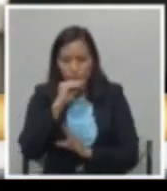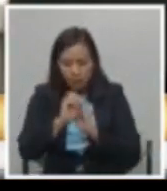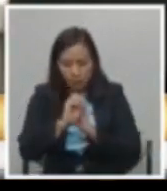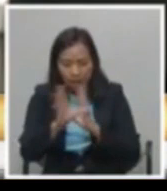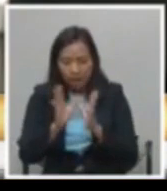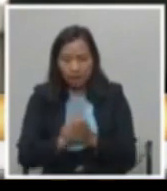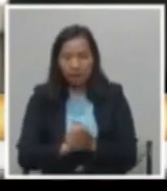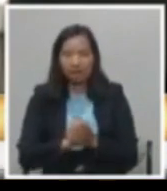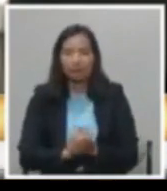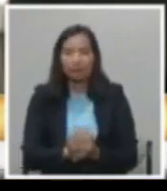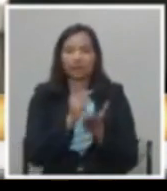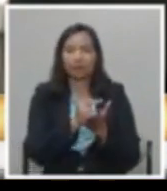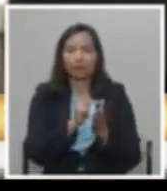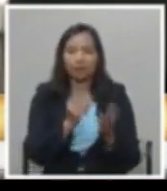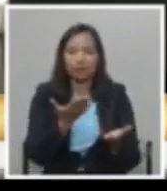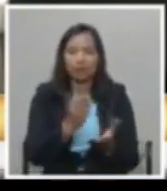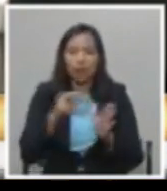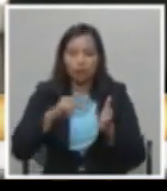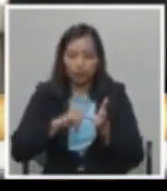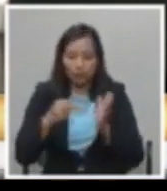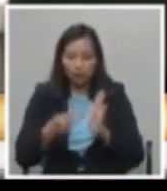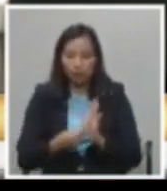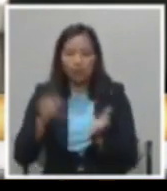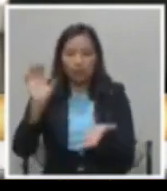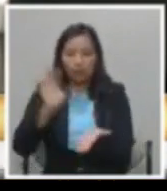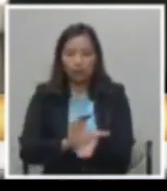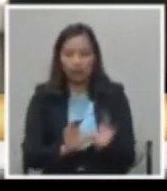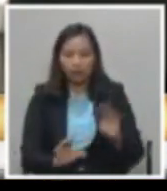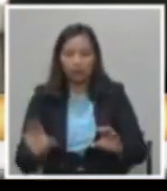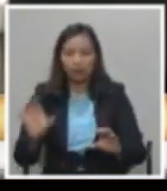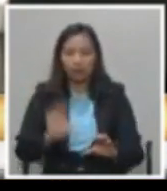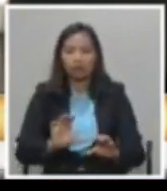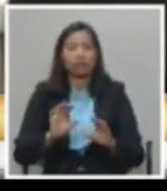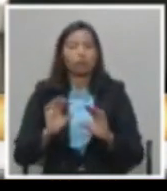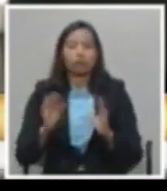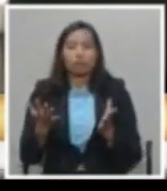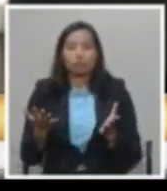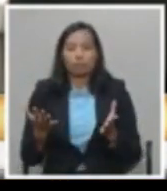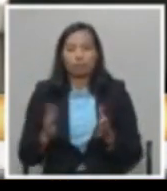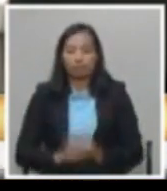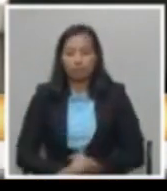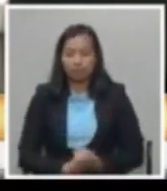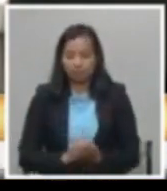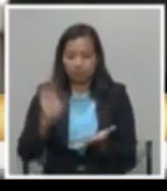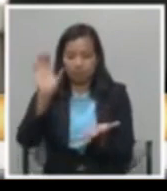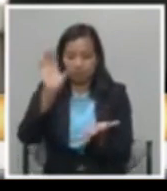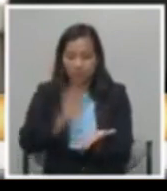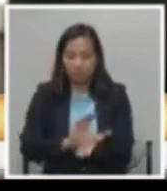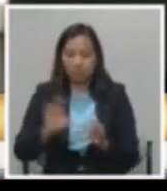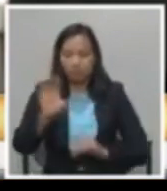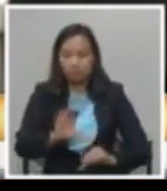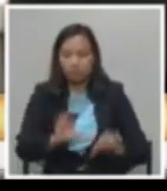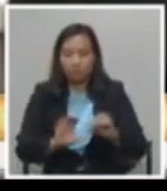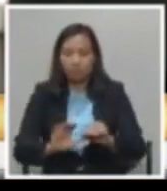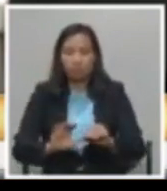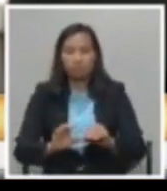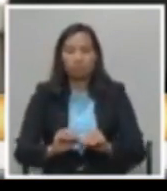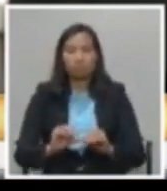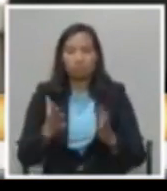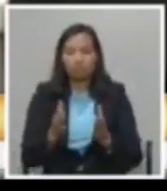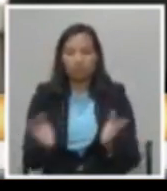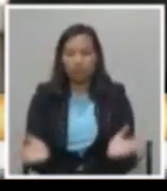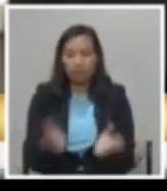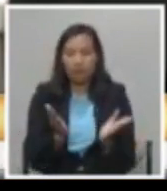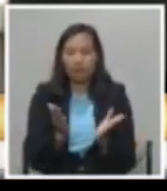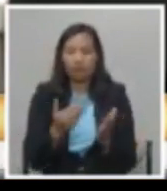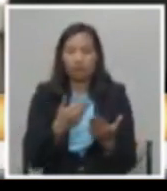ที่รัฐบาลไม่กู้ยืมเนี่ยหมายความว่างบการลงทุนอาจจะไม่มีเลยครับงบการลงทุนไม่มีเลยเนี่ยโอกาสในการขับเคลื่อนเศรษฐกิจ